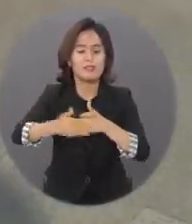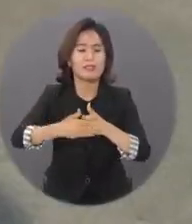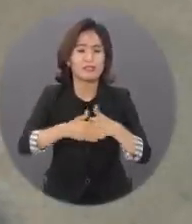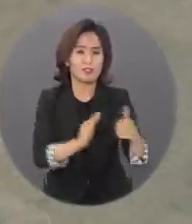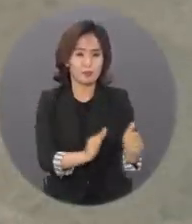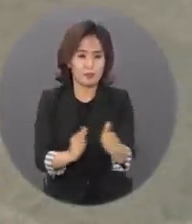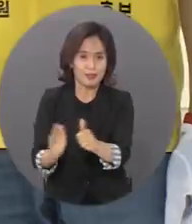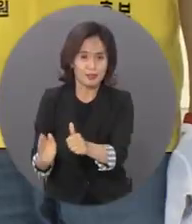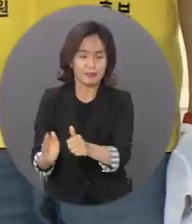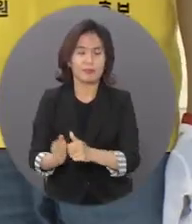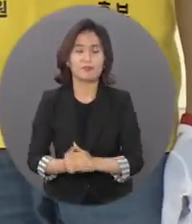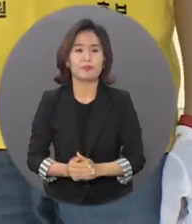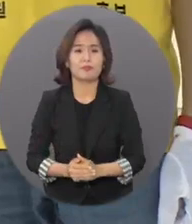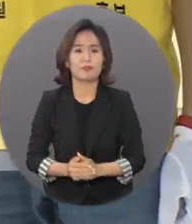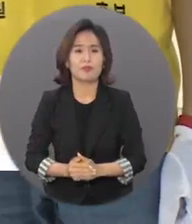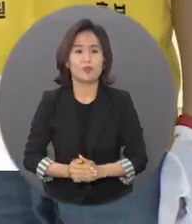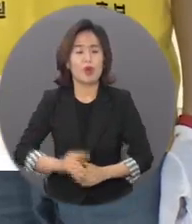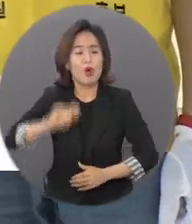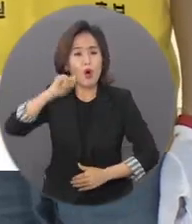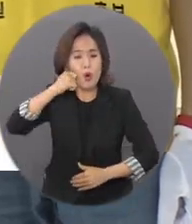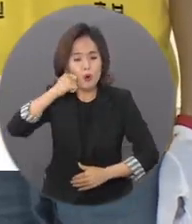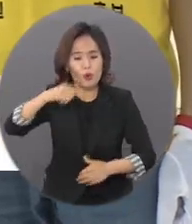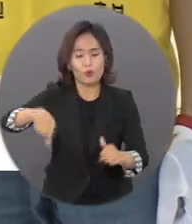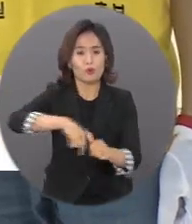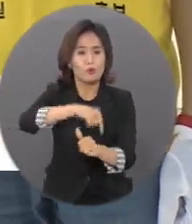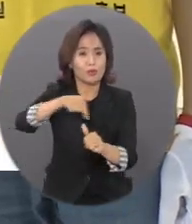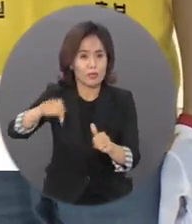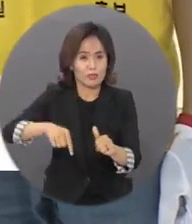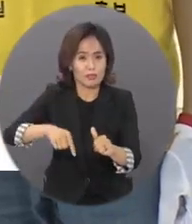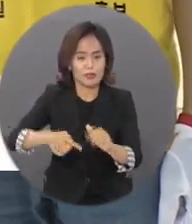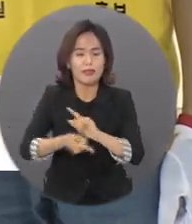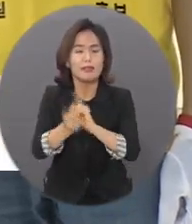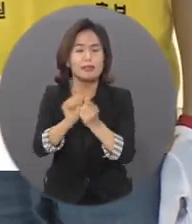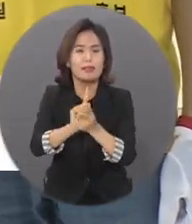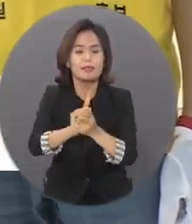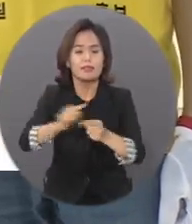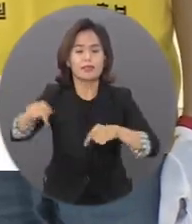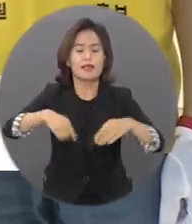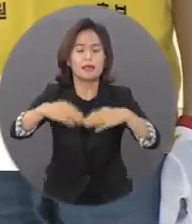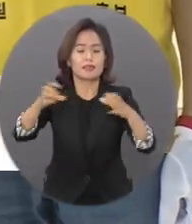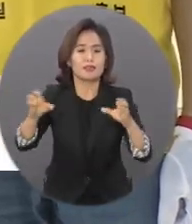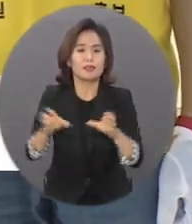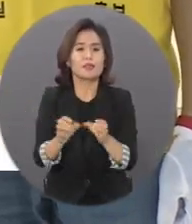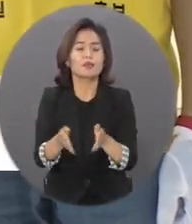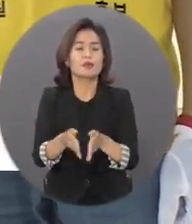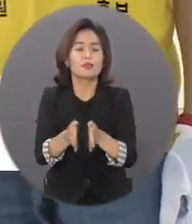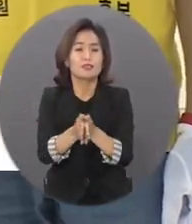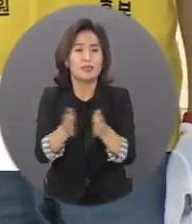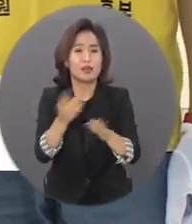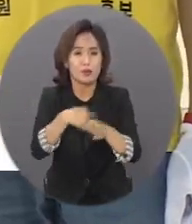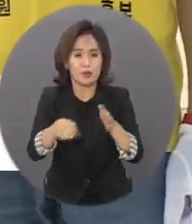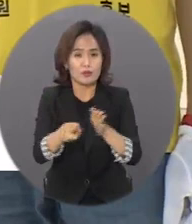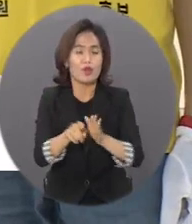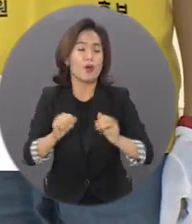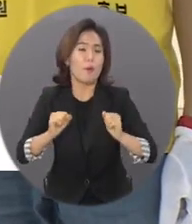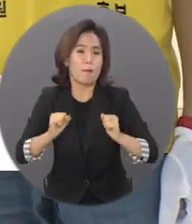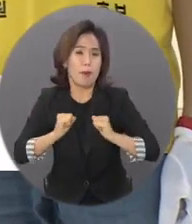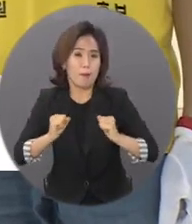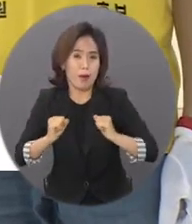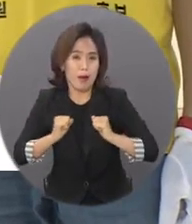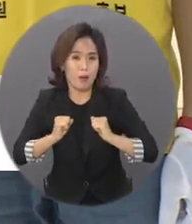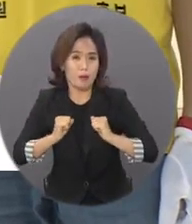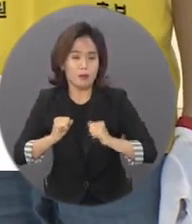지지를 호소했습니다. 어려운 토양에서도 대한야당의 싹을 틔우기 위해 고군분투하고